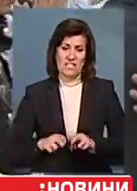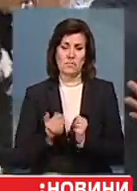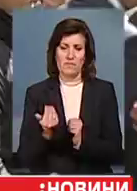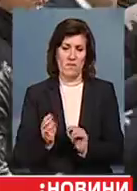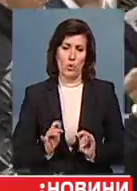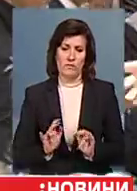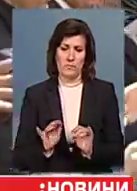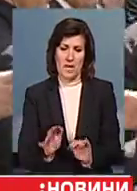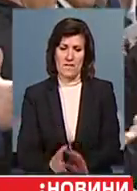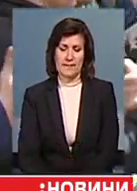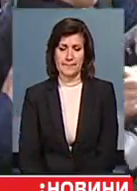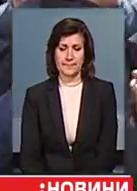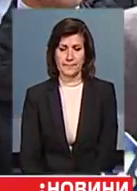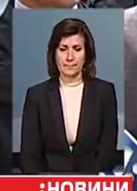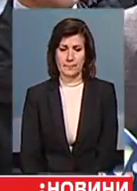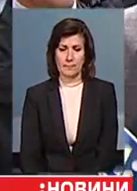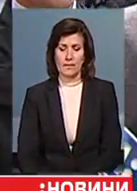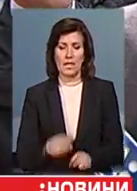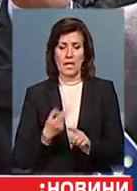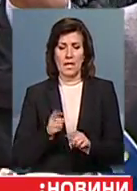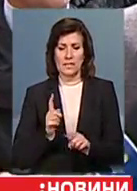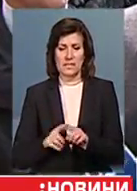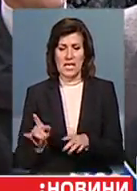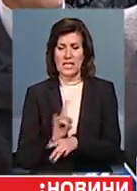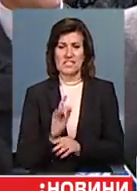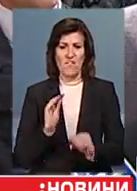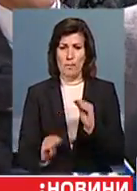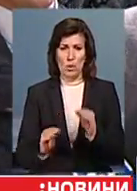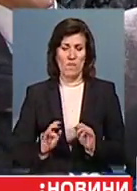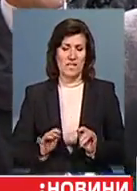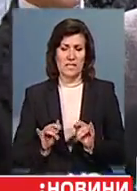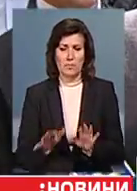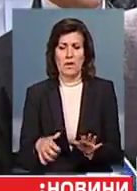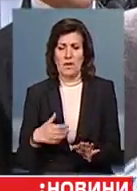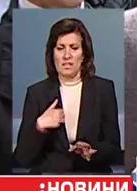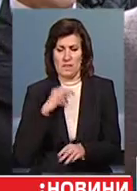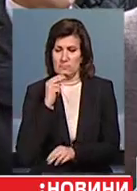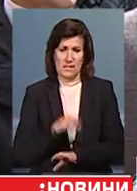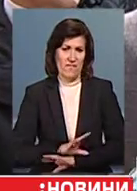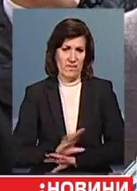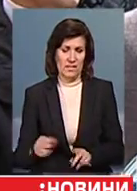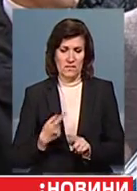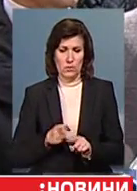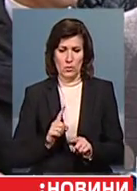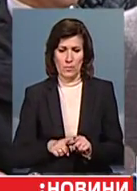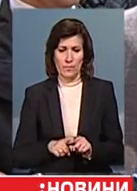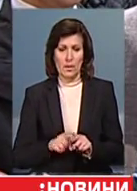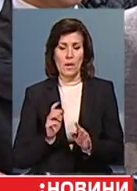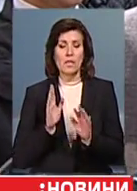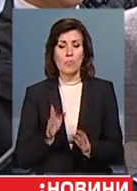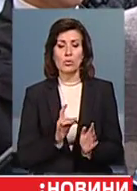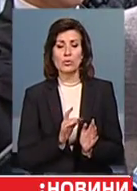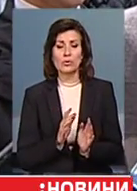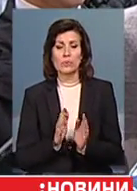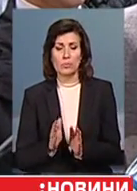його справі. Це абсолютно сфабрикована справа, я абсолютно не винен в цьому. Як будете доводити